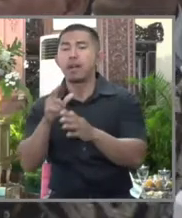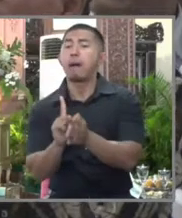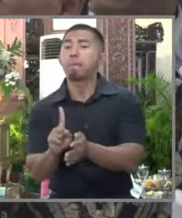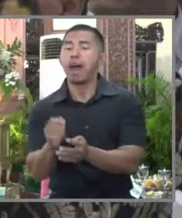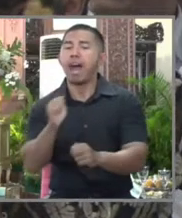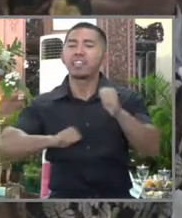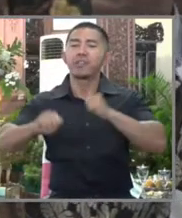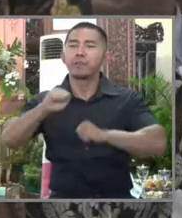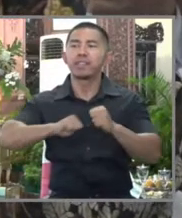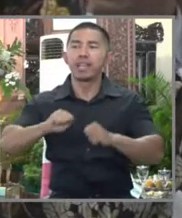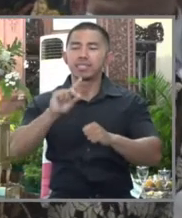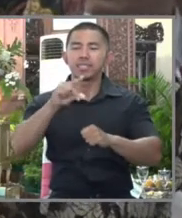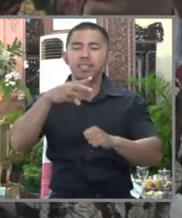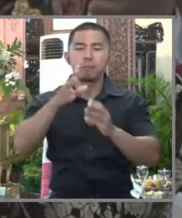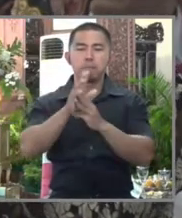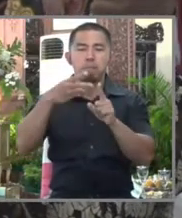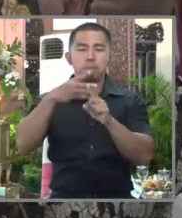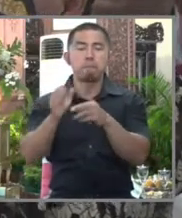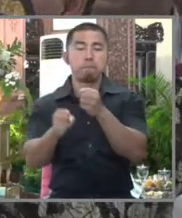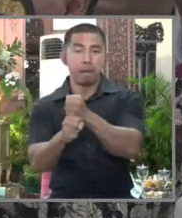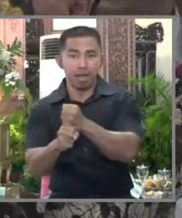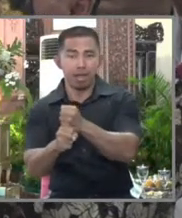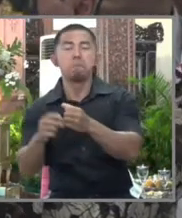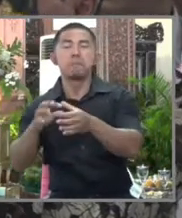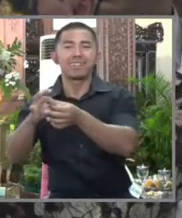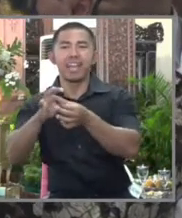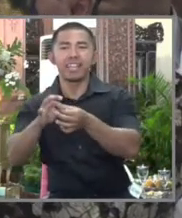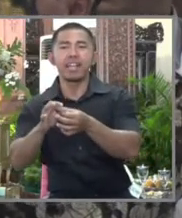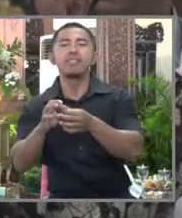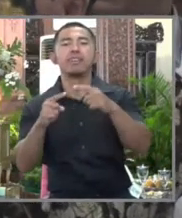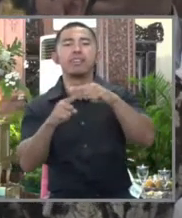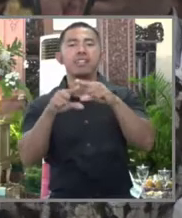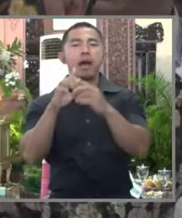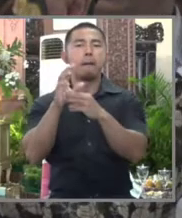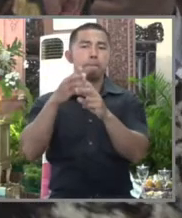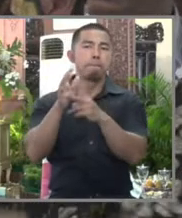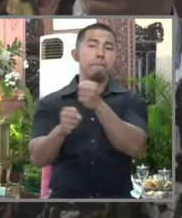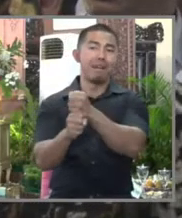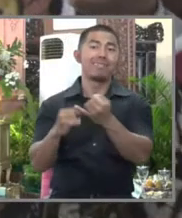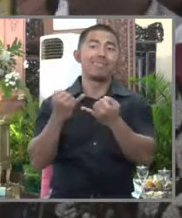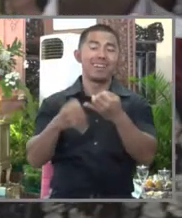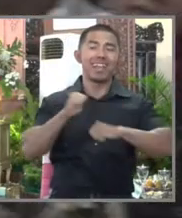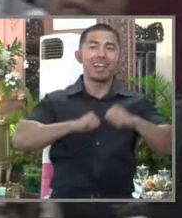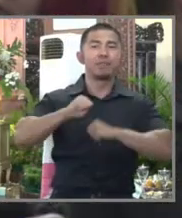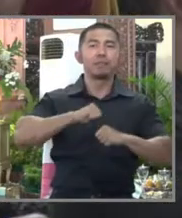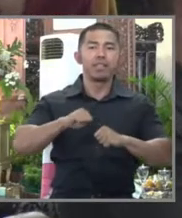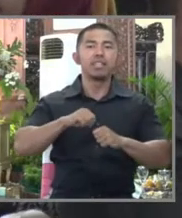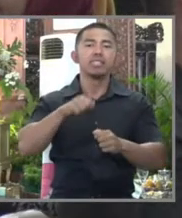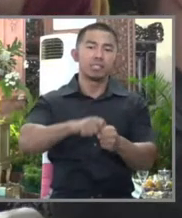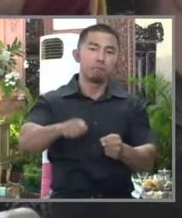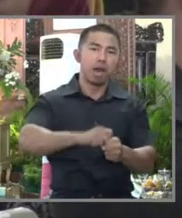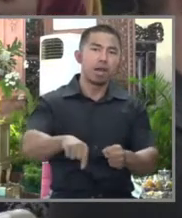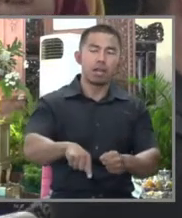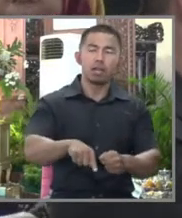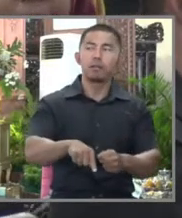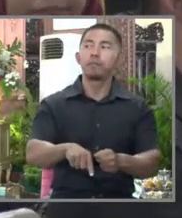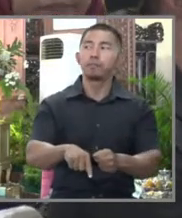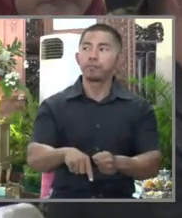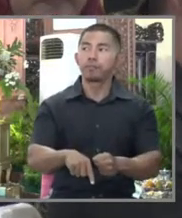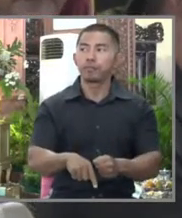dari Rembang berkaitan dengan tambang, lalu juga aktivitas dari Jepara untuk